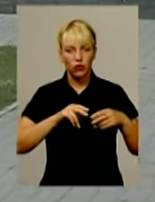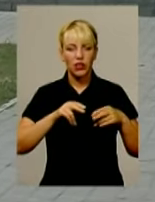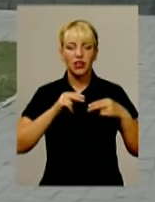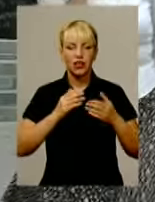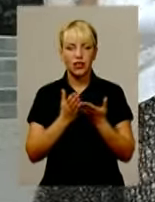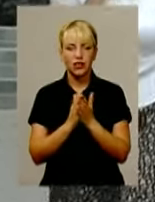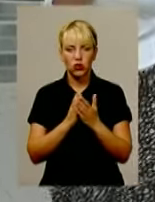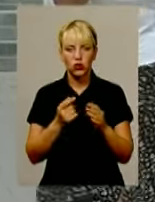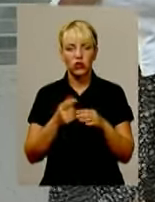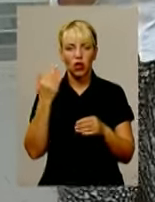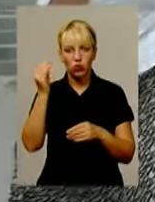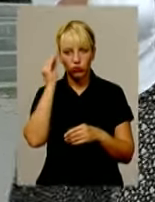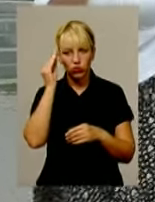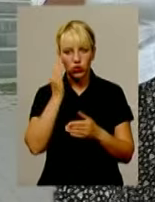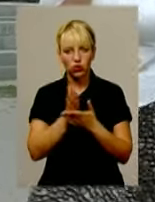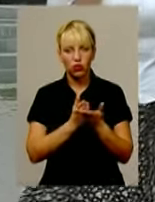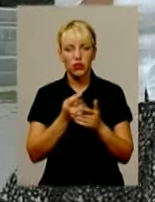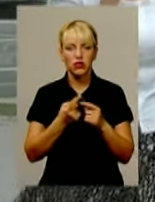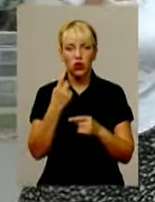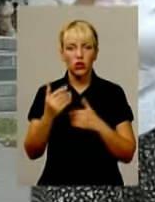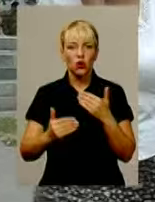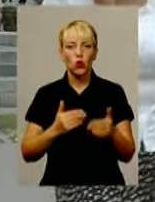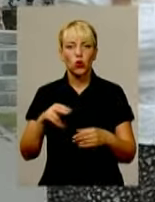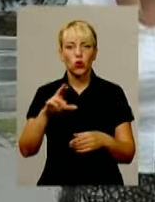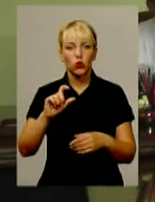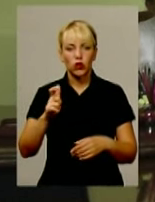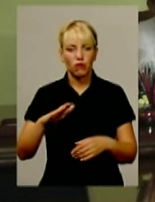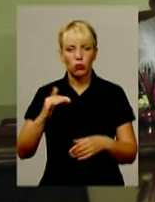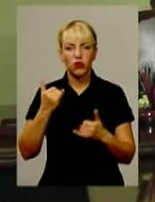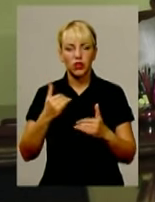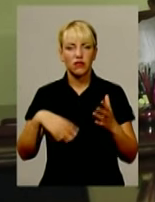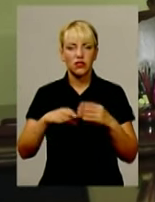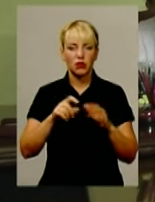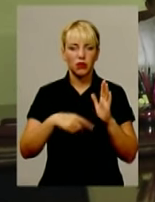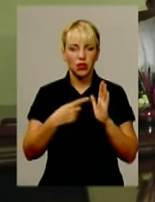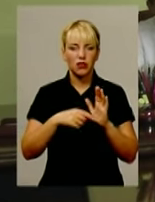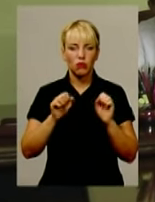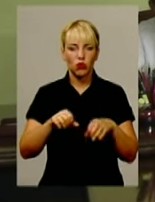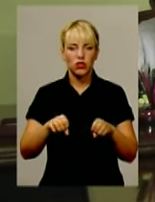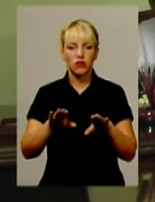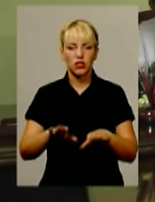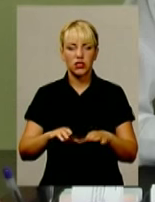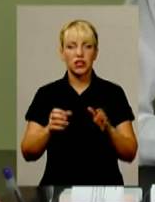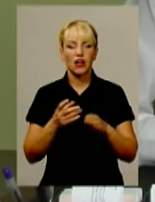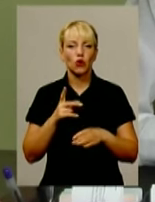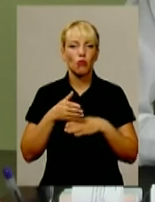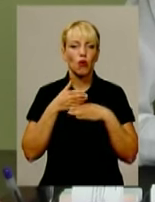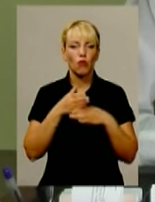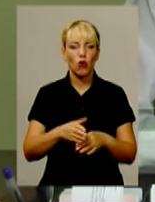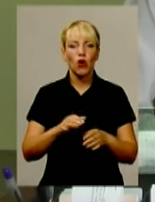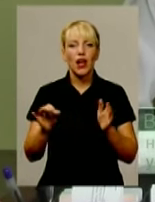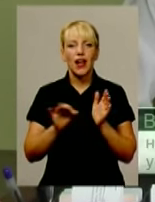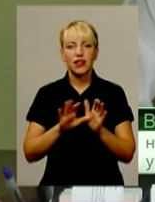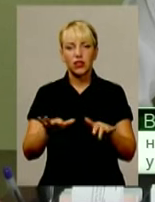думку чиновників, ще один крок до Європи. Кажуть, нині всі питання можна розв'язувати за допомогою електронних реєстрів. До того ж, така